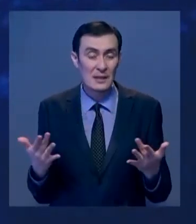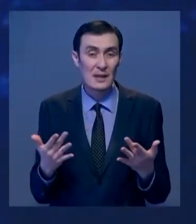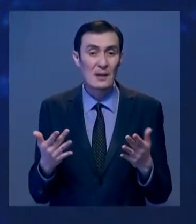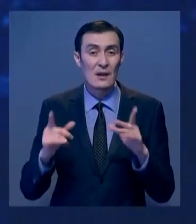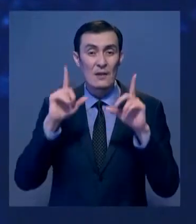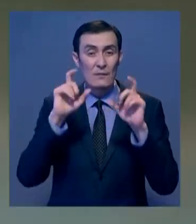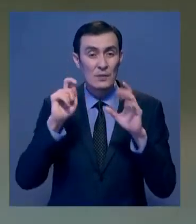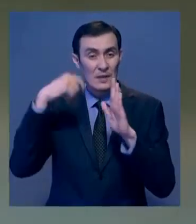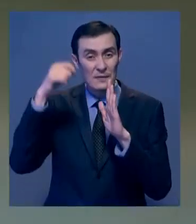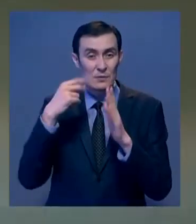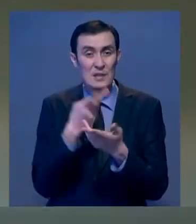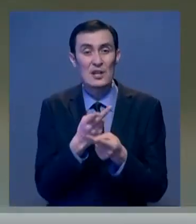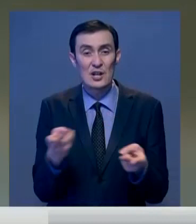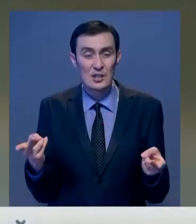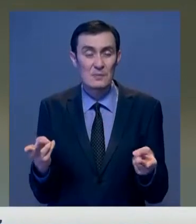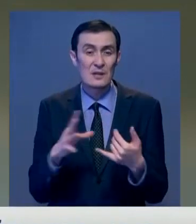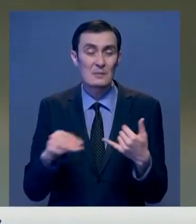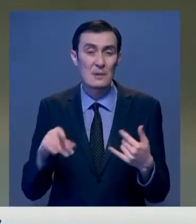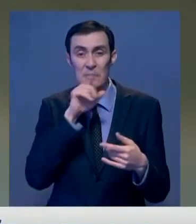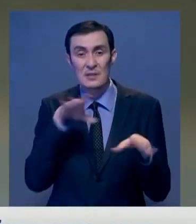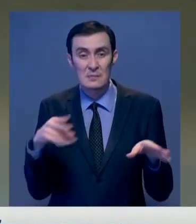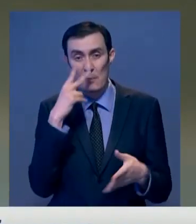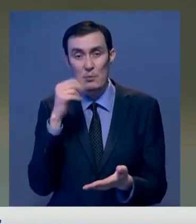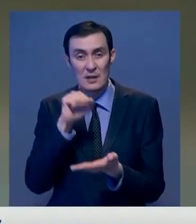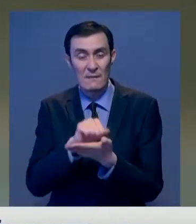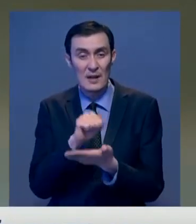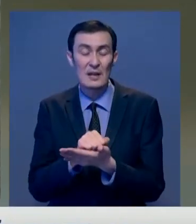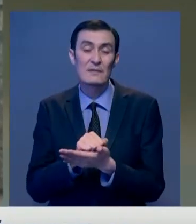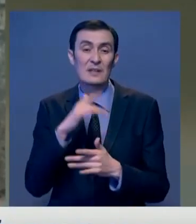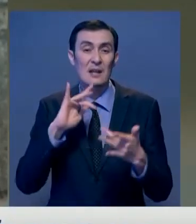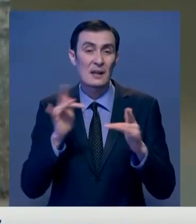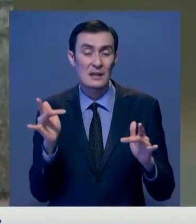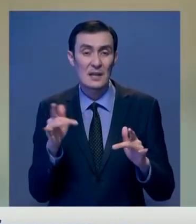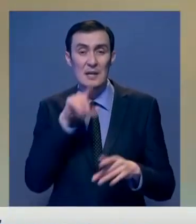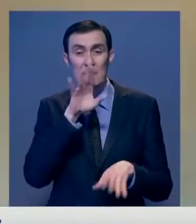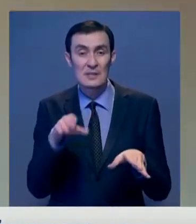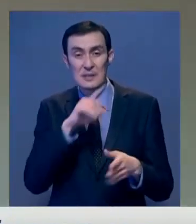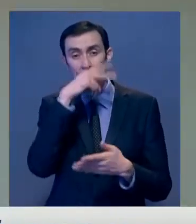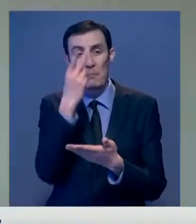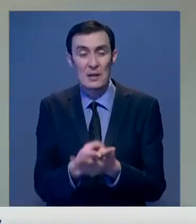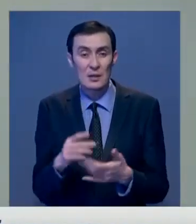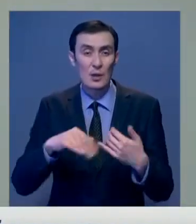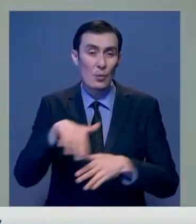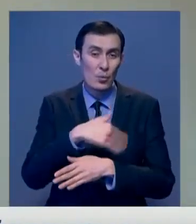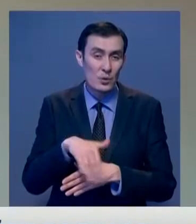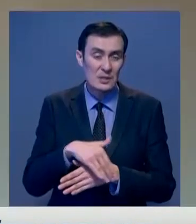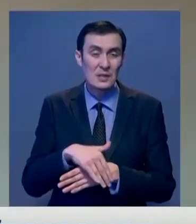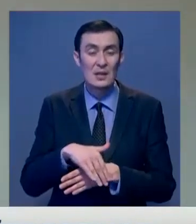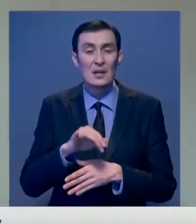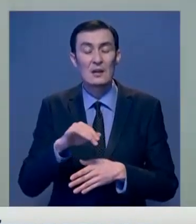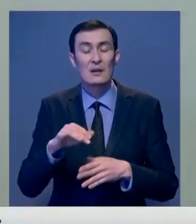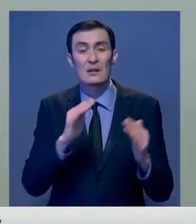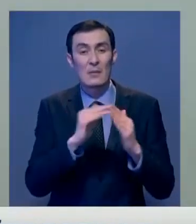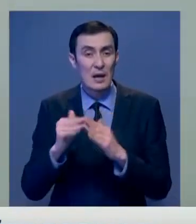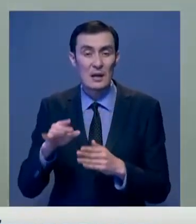пиротехники. Фото и видео с лежащими на земле пернатыми опубликовали пользователи соцсетей. Птицы падали на улицы, тротуары и